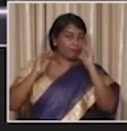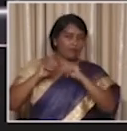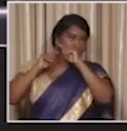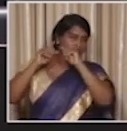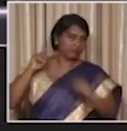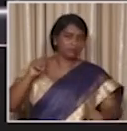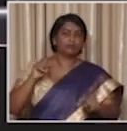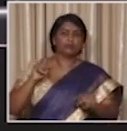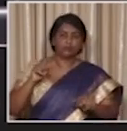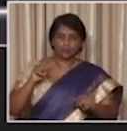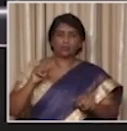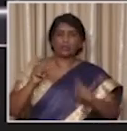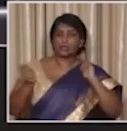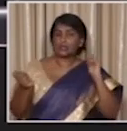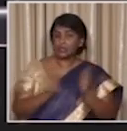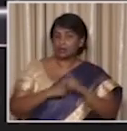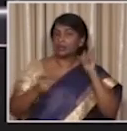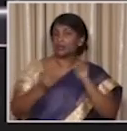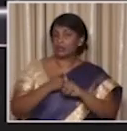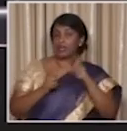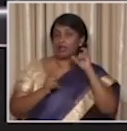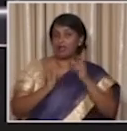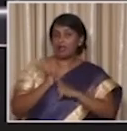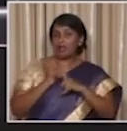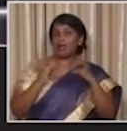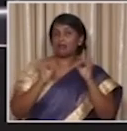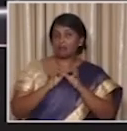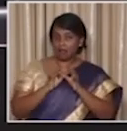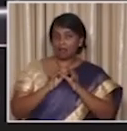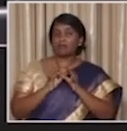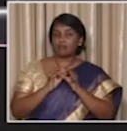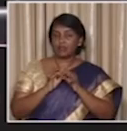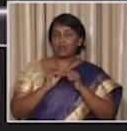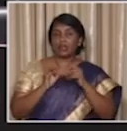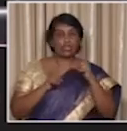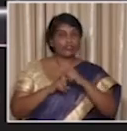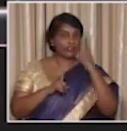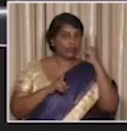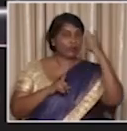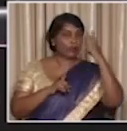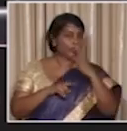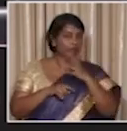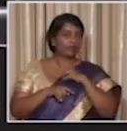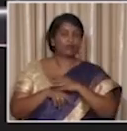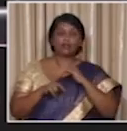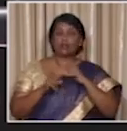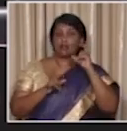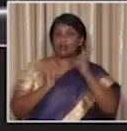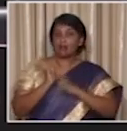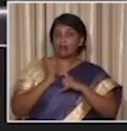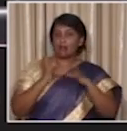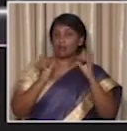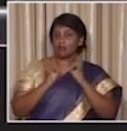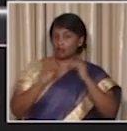adumadana sara cricket එක match එක ගහනකම් ඒ division 1 division 2 division 3 එවැගේම සරා ගහන level